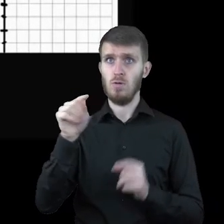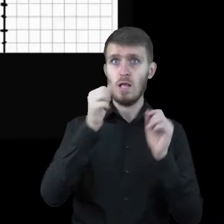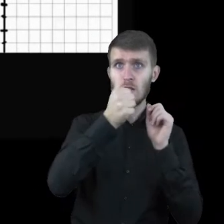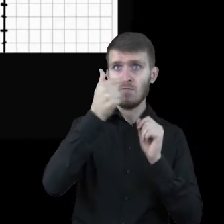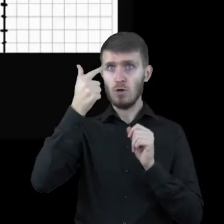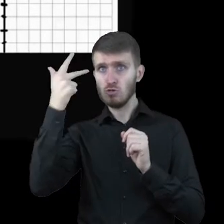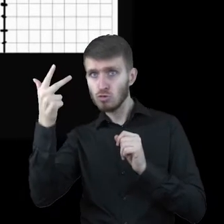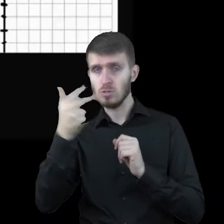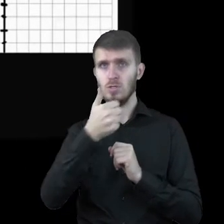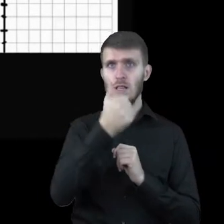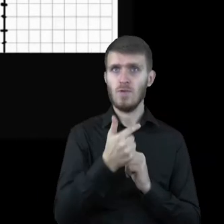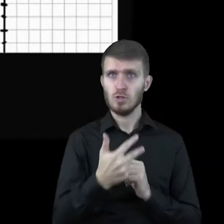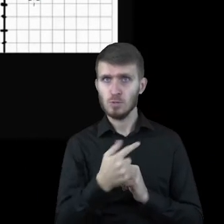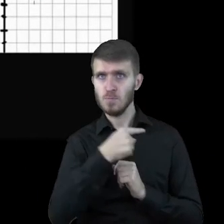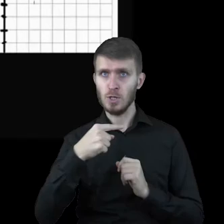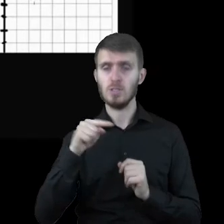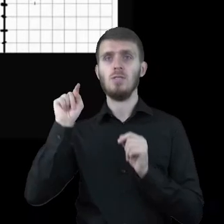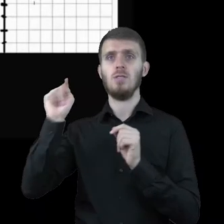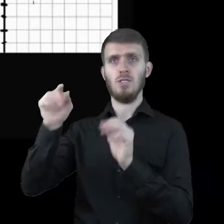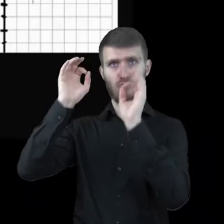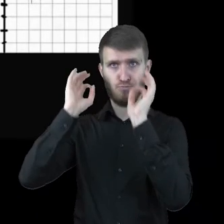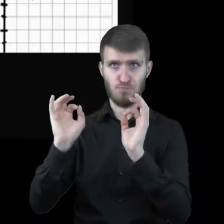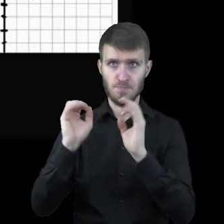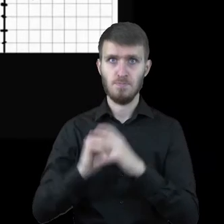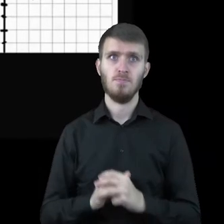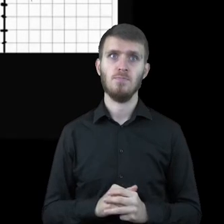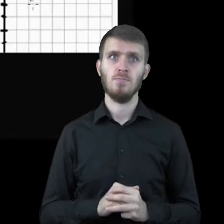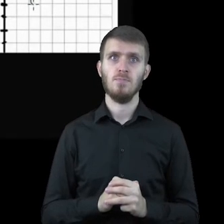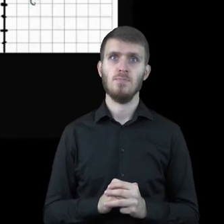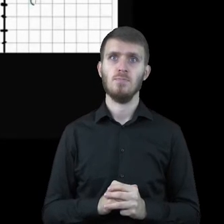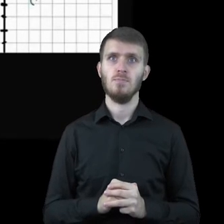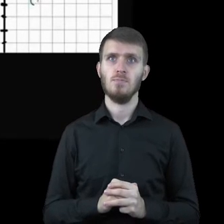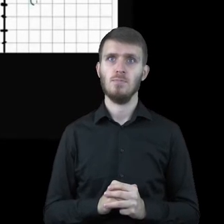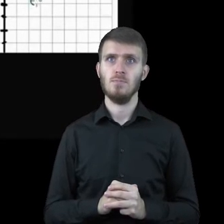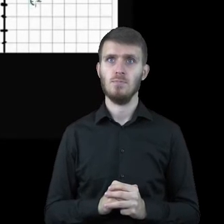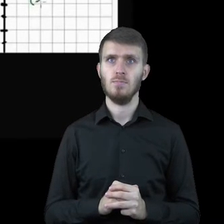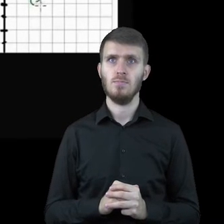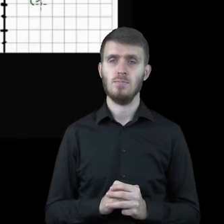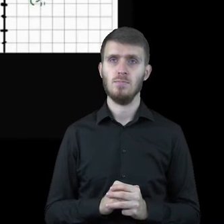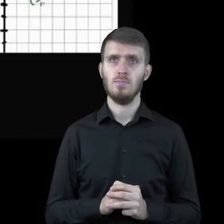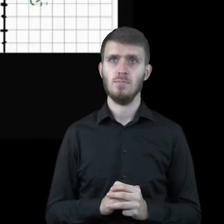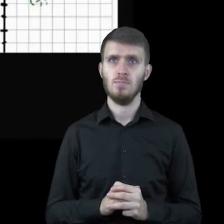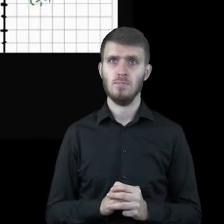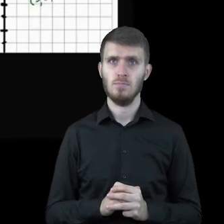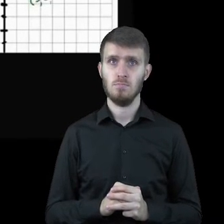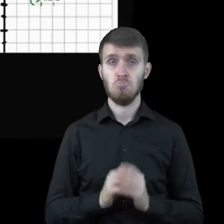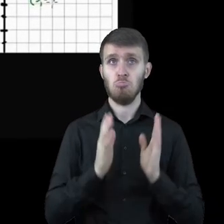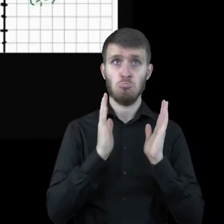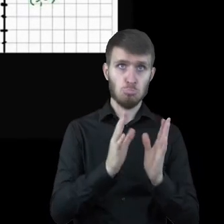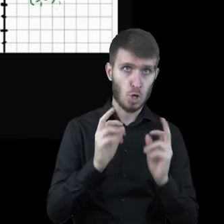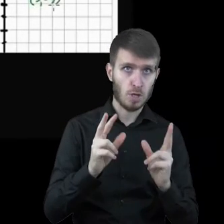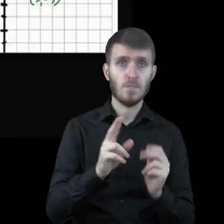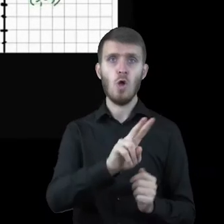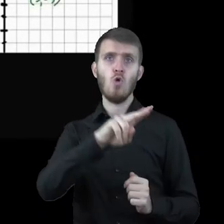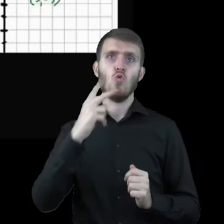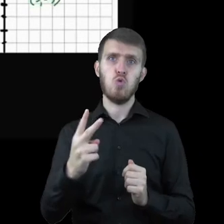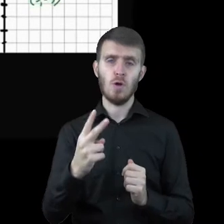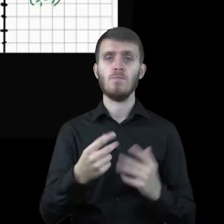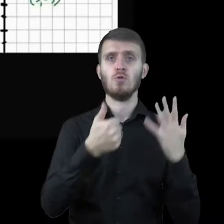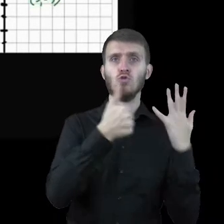minus trzy. To jest tutaj. Czyli to jest punkt o współrzędnych 3 minus 3.